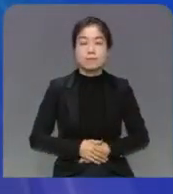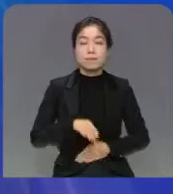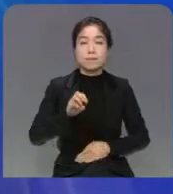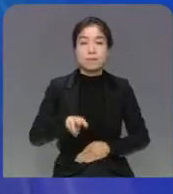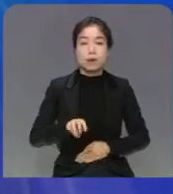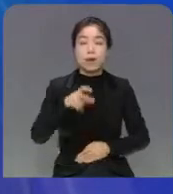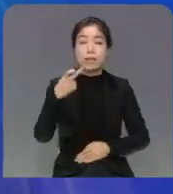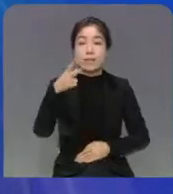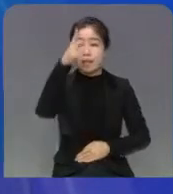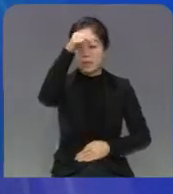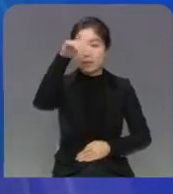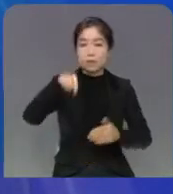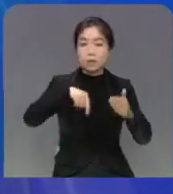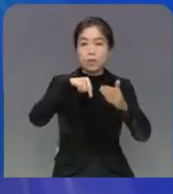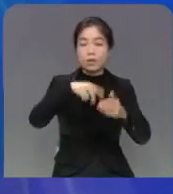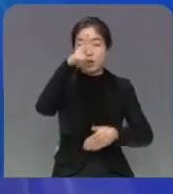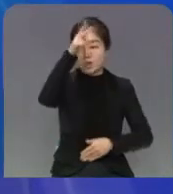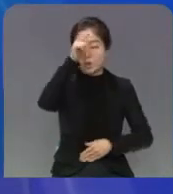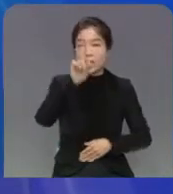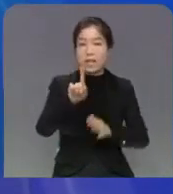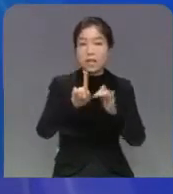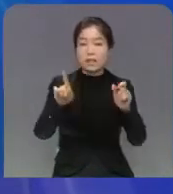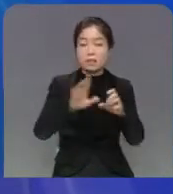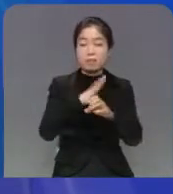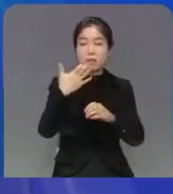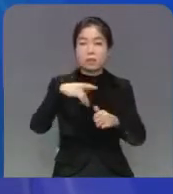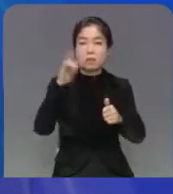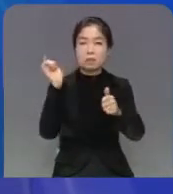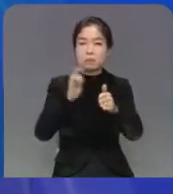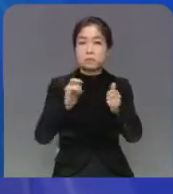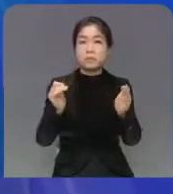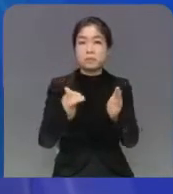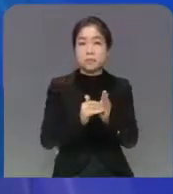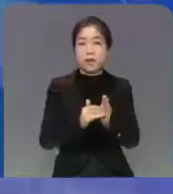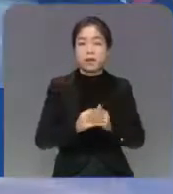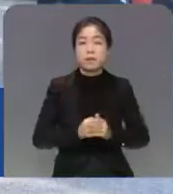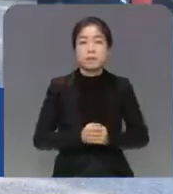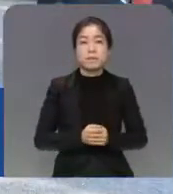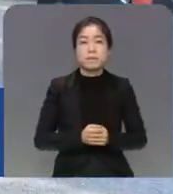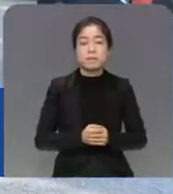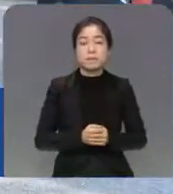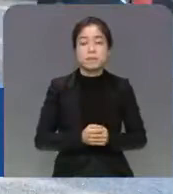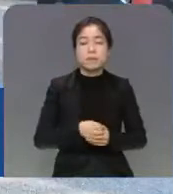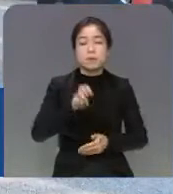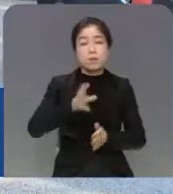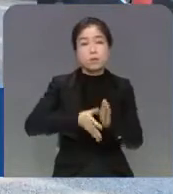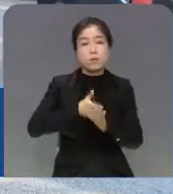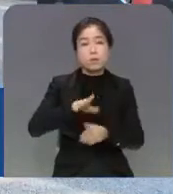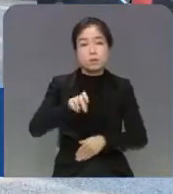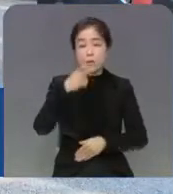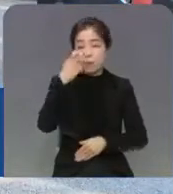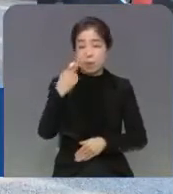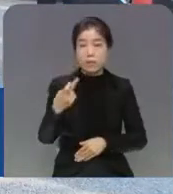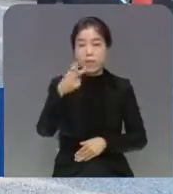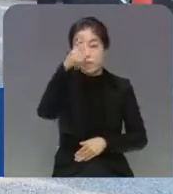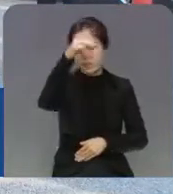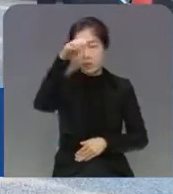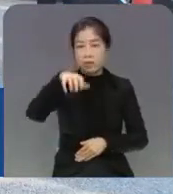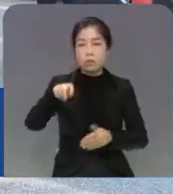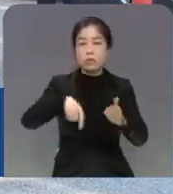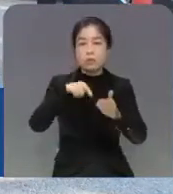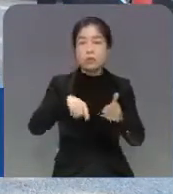광주 광산경찰서 소속 경찰관 한 명이 코로나19 확진 판정을 받았습니다. 광주시는 광주 광산경찰서